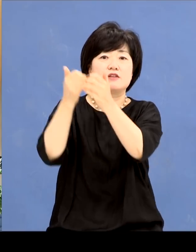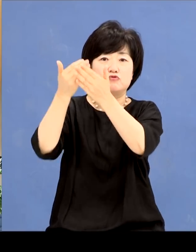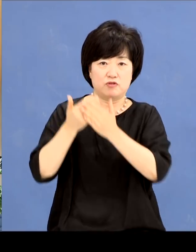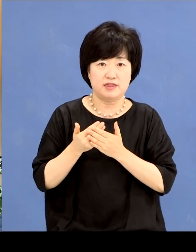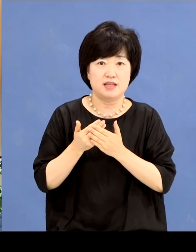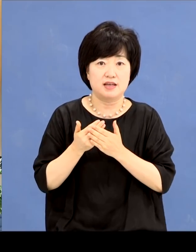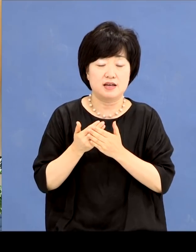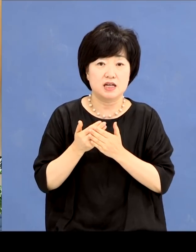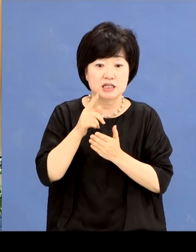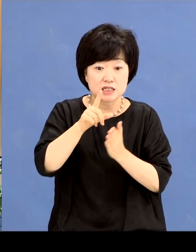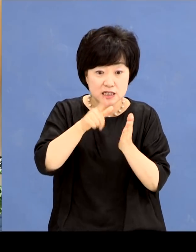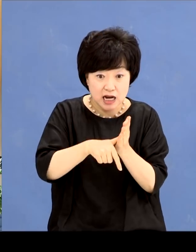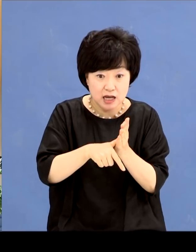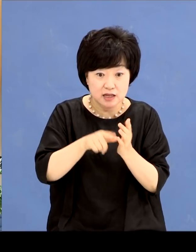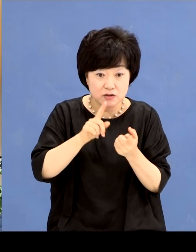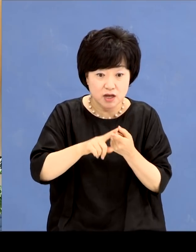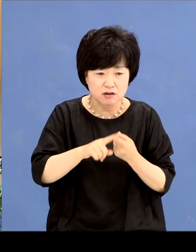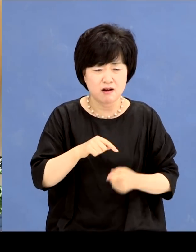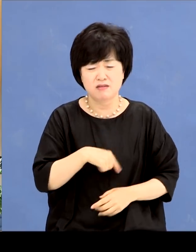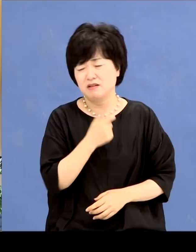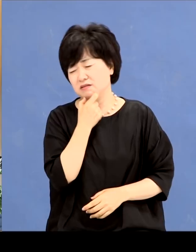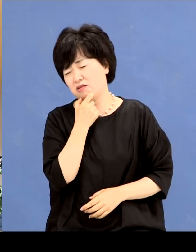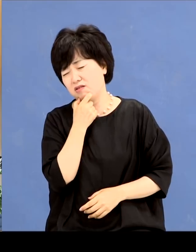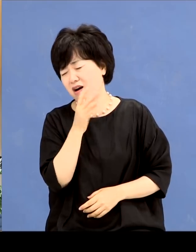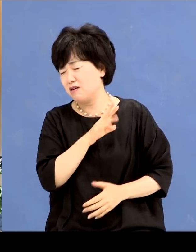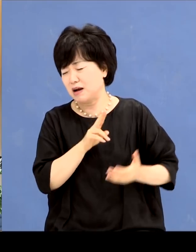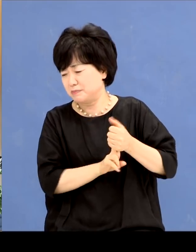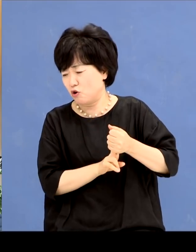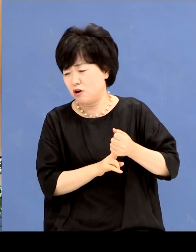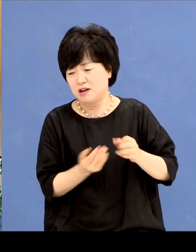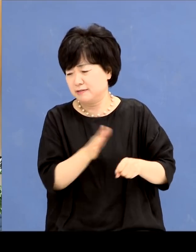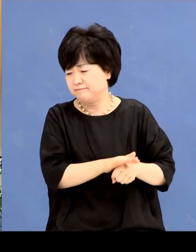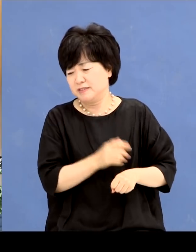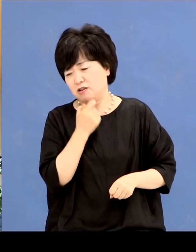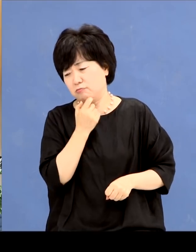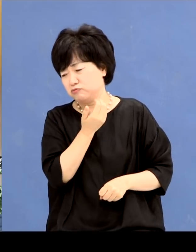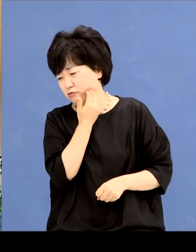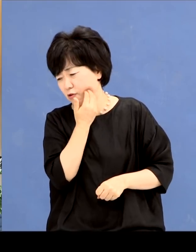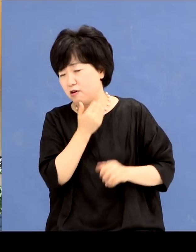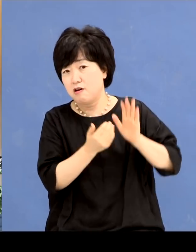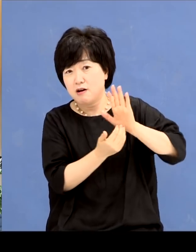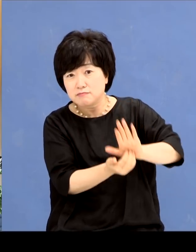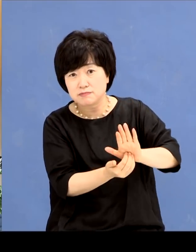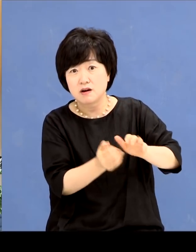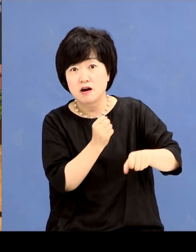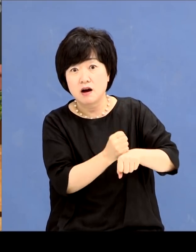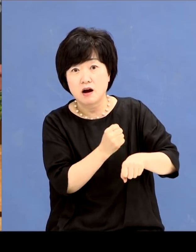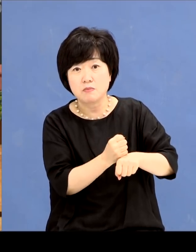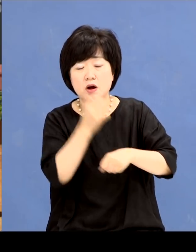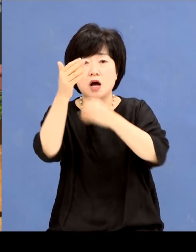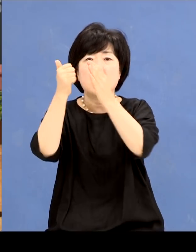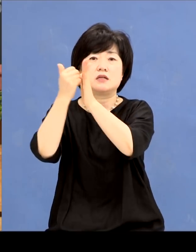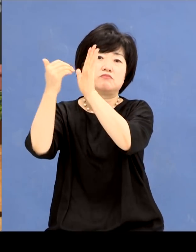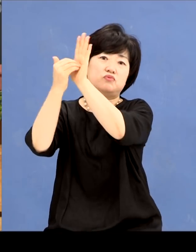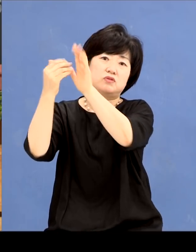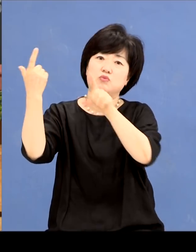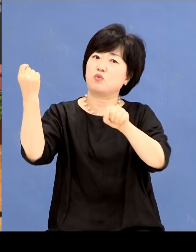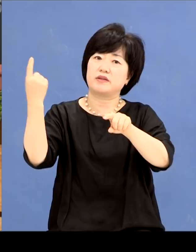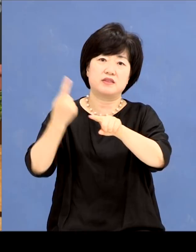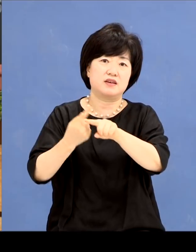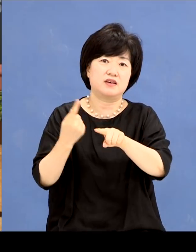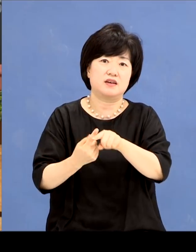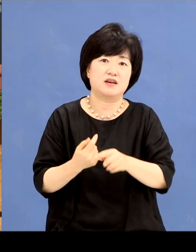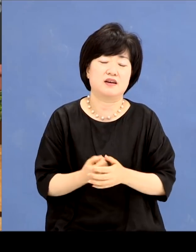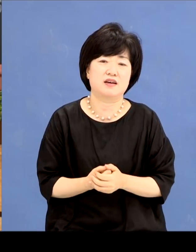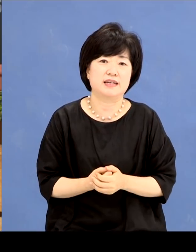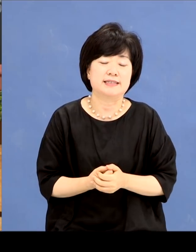제가 그때 그 시간들을 제 취사 선택에서 아니야 이거는 감춰야 돼 숨겨야 돼 라고 하면 제가 하나님을 부인하게 되는 거더라고요.